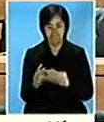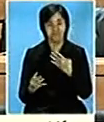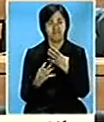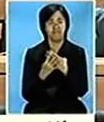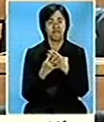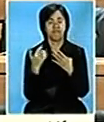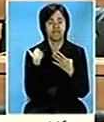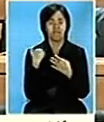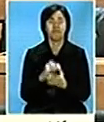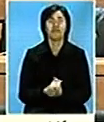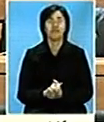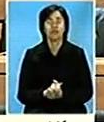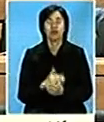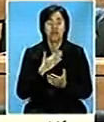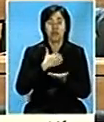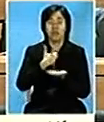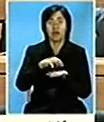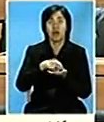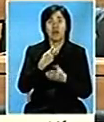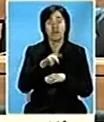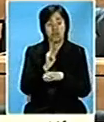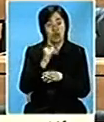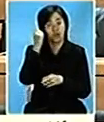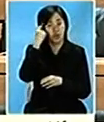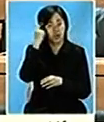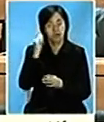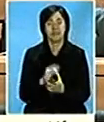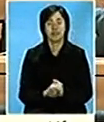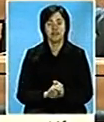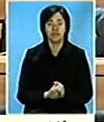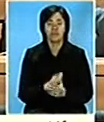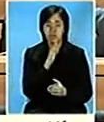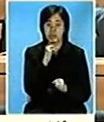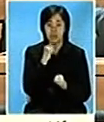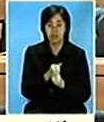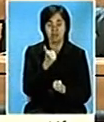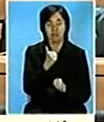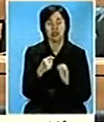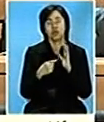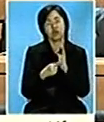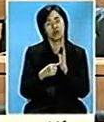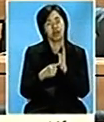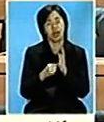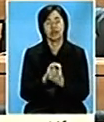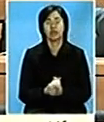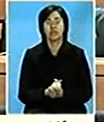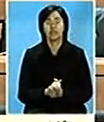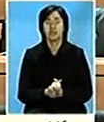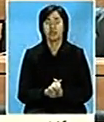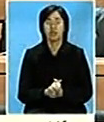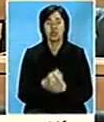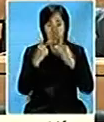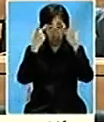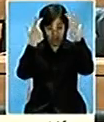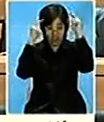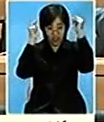ได้ผมเองก็กราบเรียนผ่านท่านประธานครับว่าถ้าทำได้เช่นประกาศเลยนะครับท่านนายกค